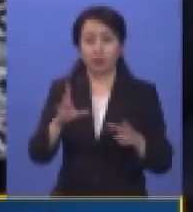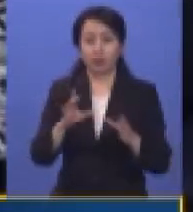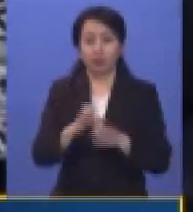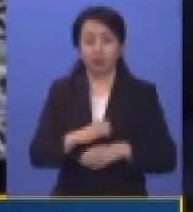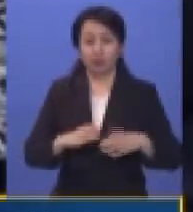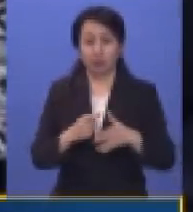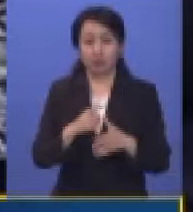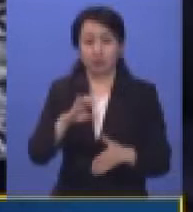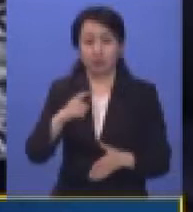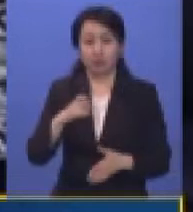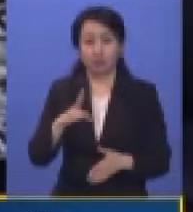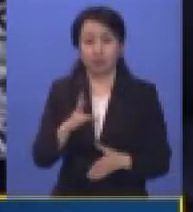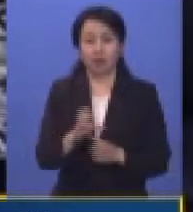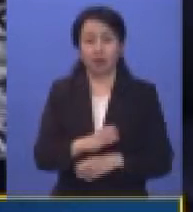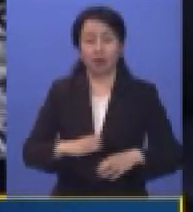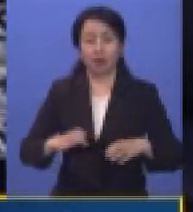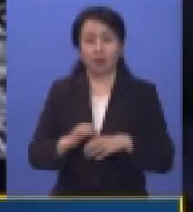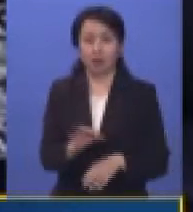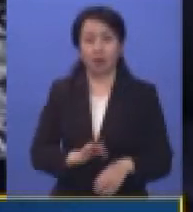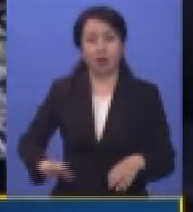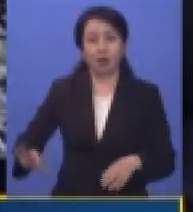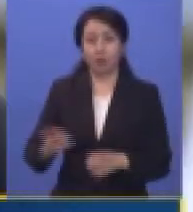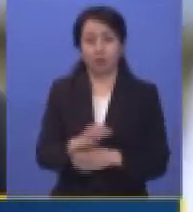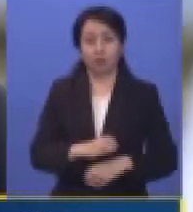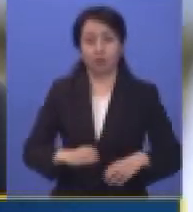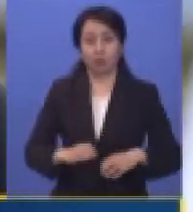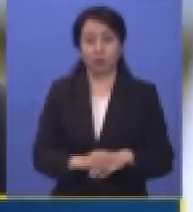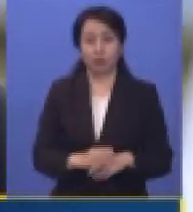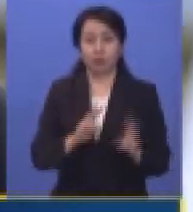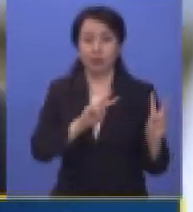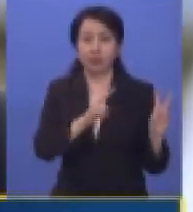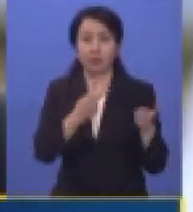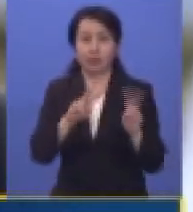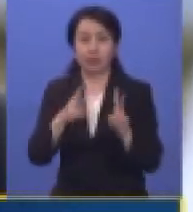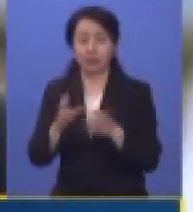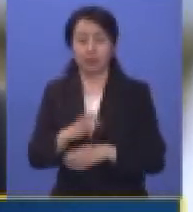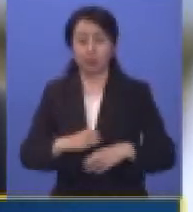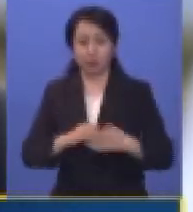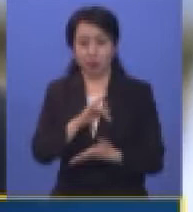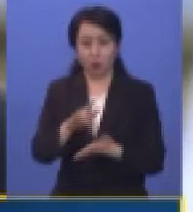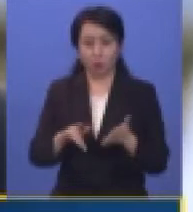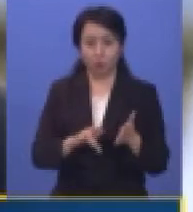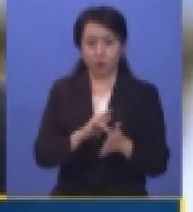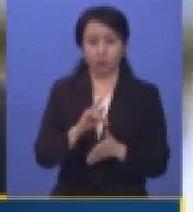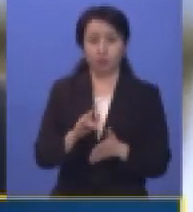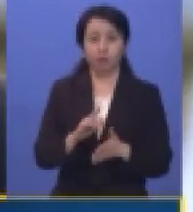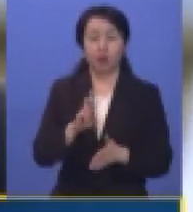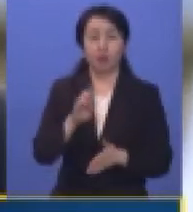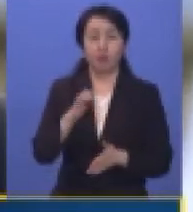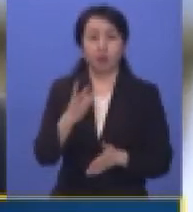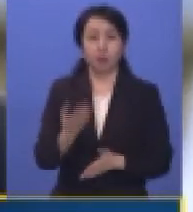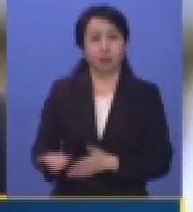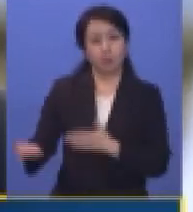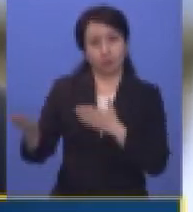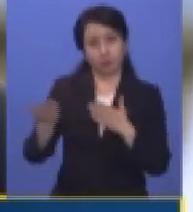инструментов имени Сега Сера и коллективы областной филармонии. Танцевальные коллективы будут, кстати, вот из Башкортостана